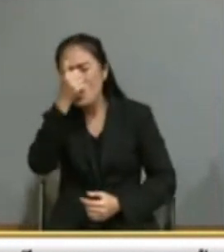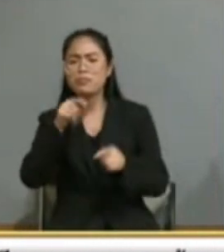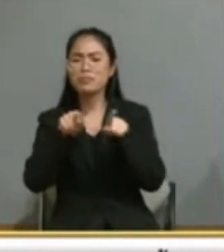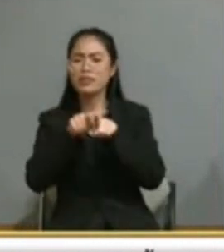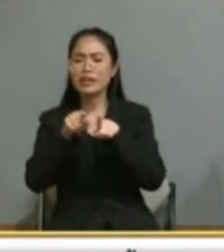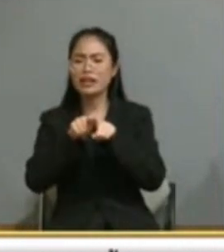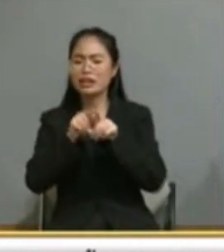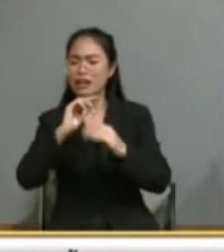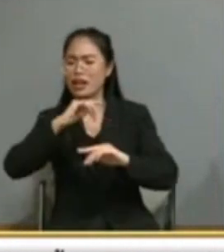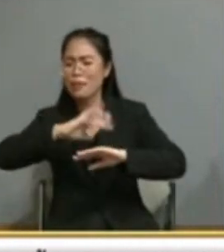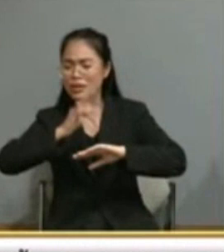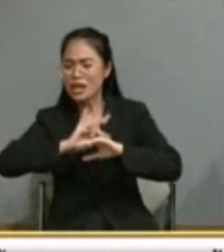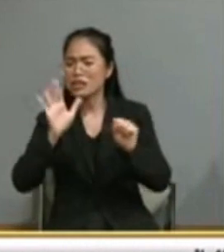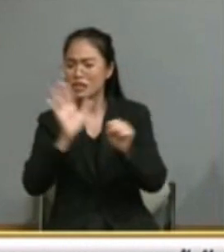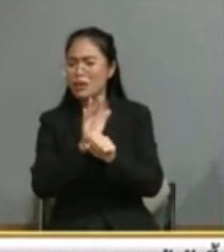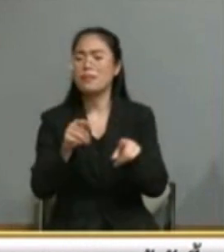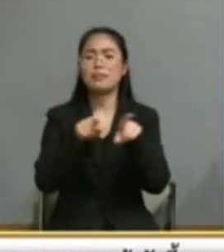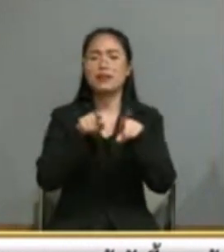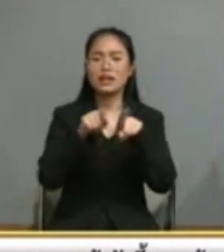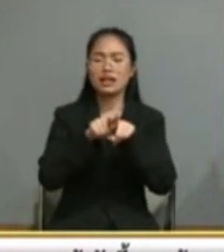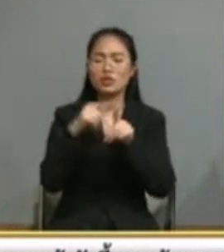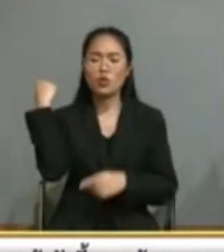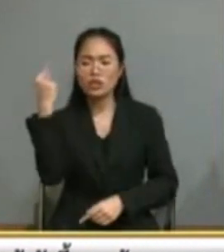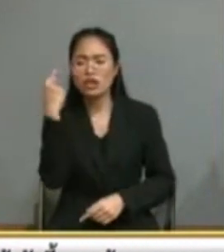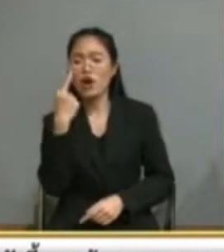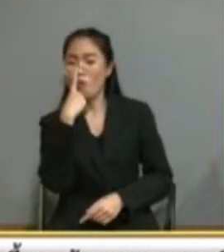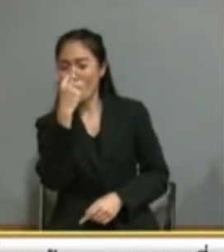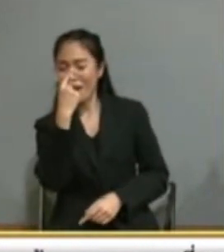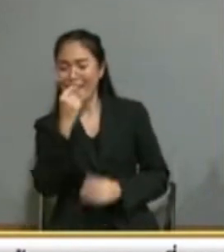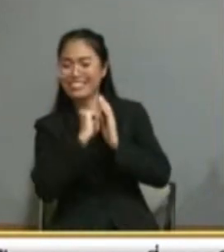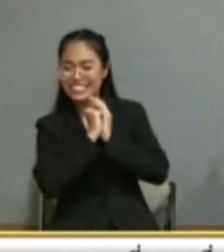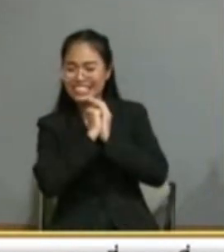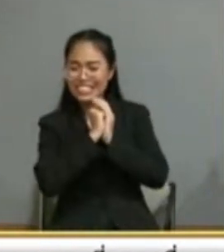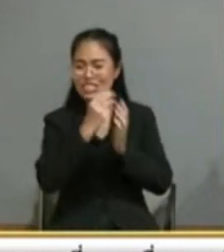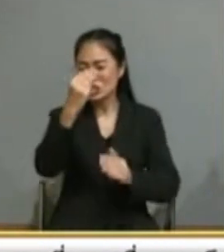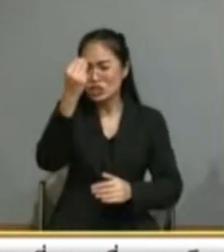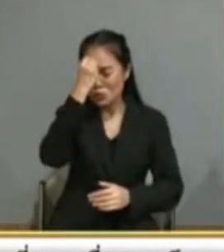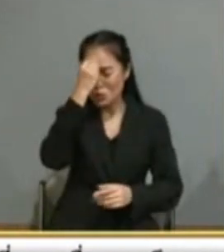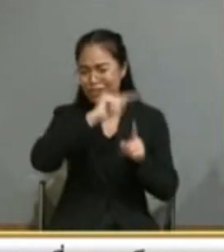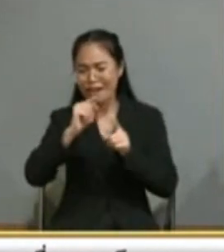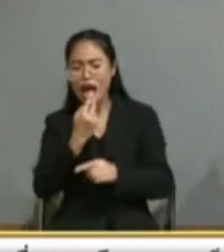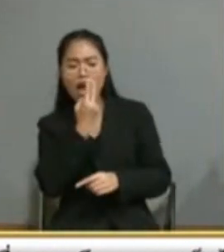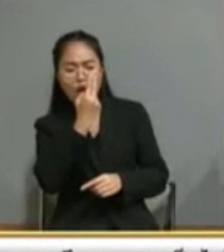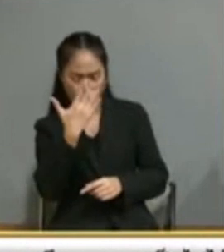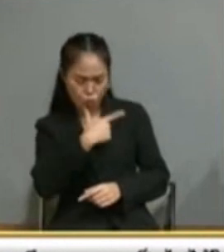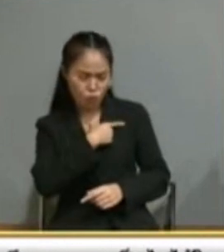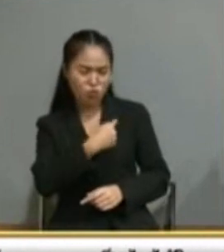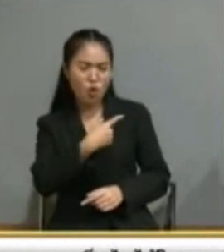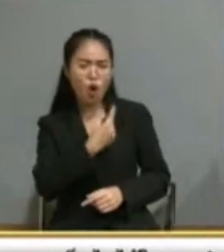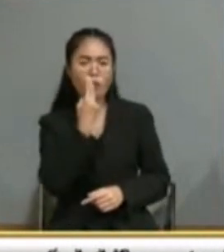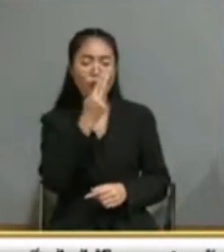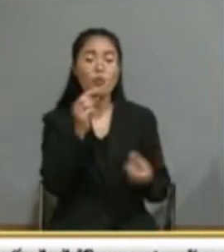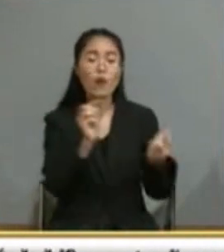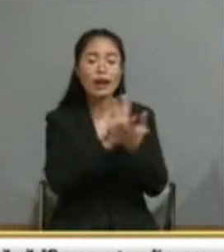สวยงามเป็นที่ชื่นชอบของนักทองเที่ยวต่างชาิโดยเฉพาะความมีรากูลสวยๆนะคะ